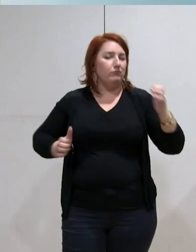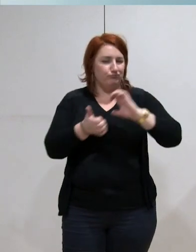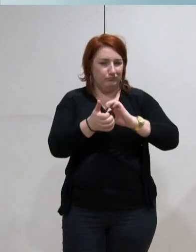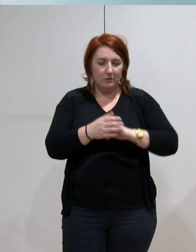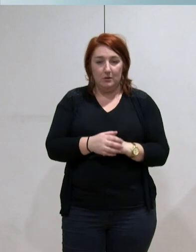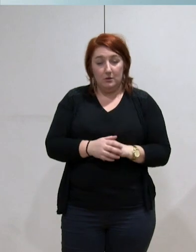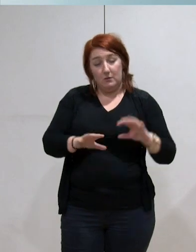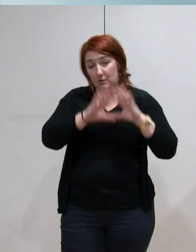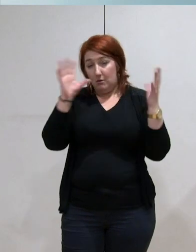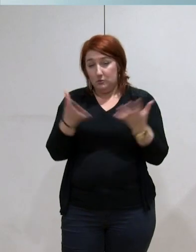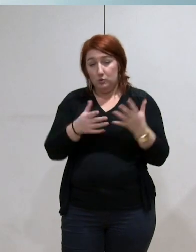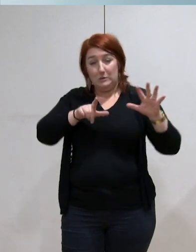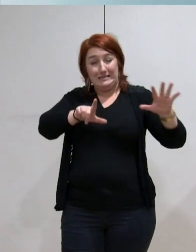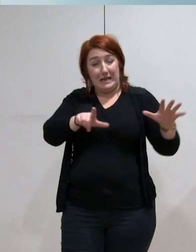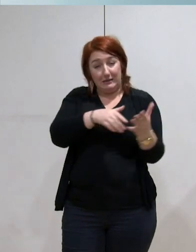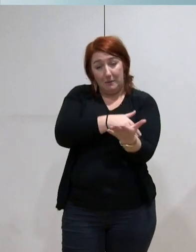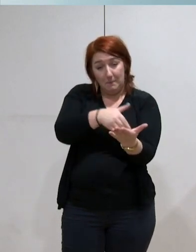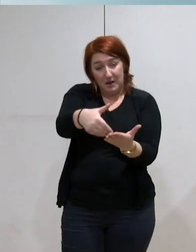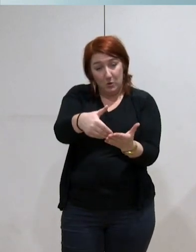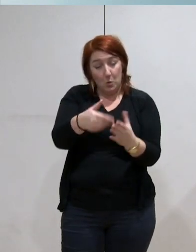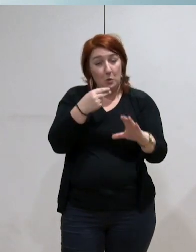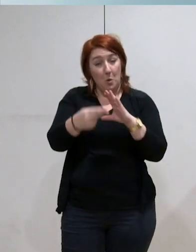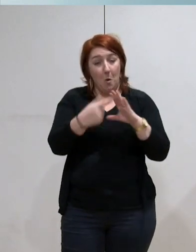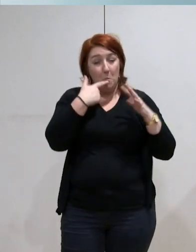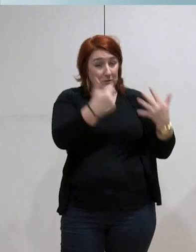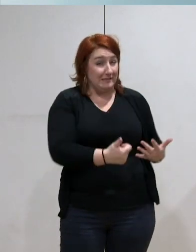7 millions d'euros sur le